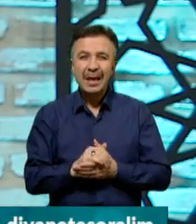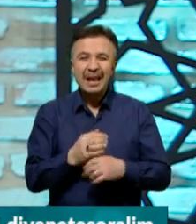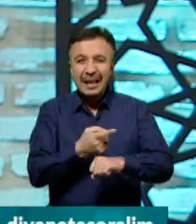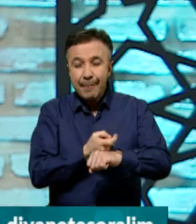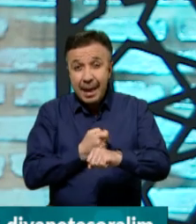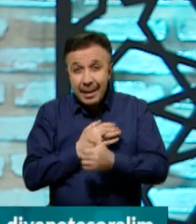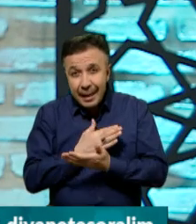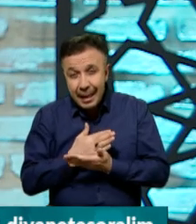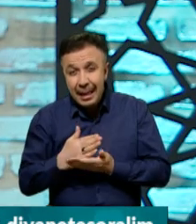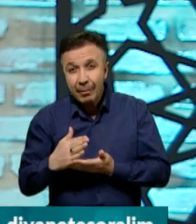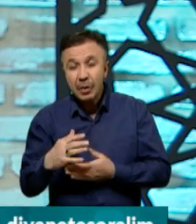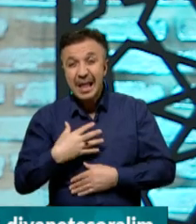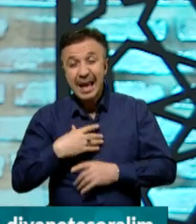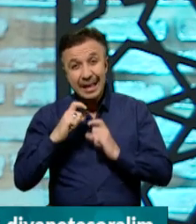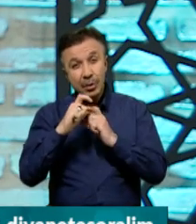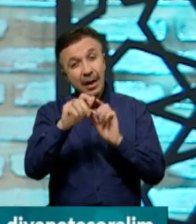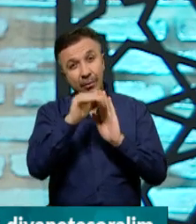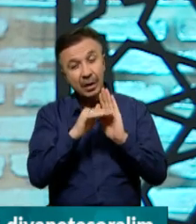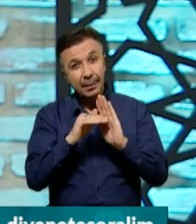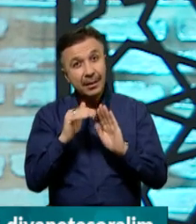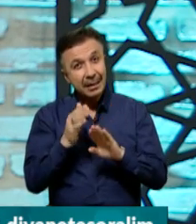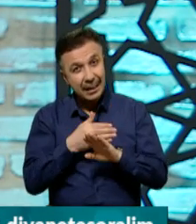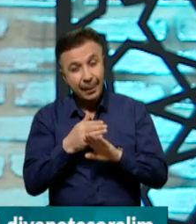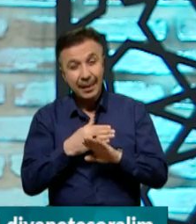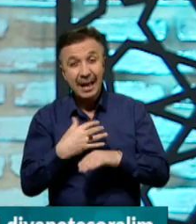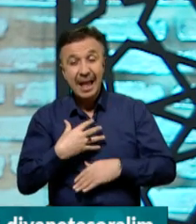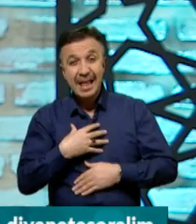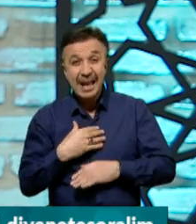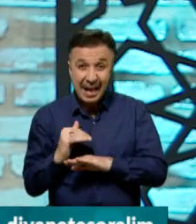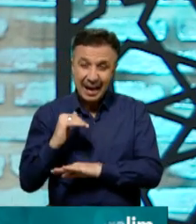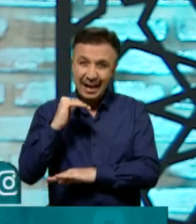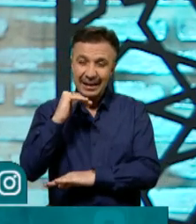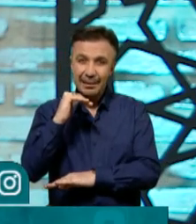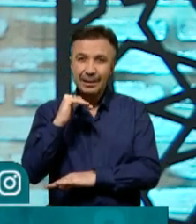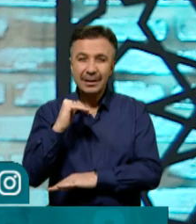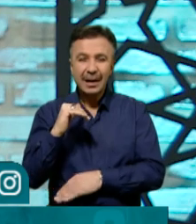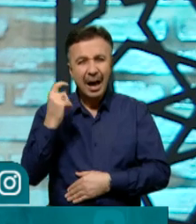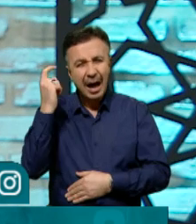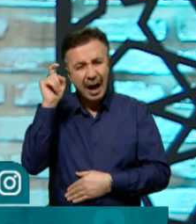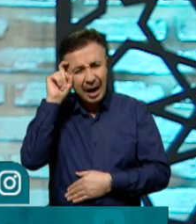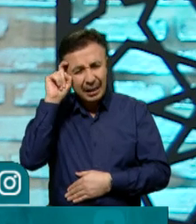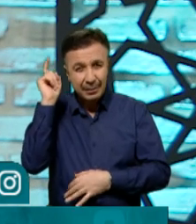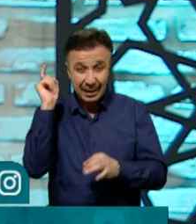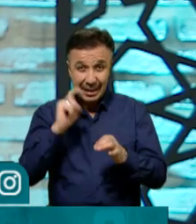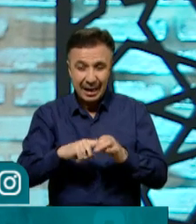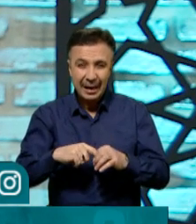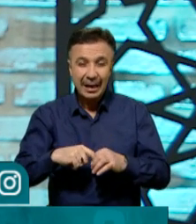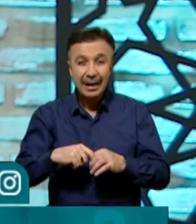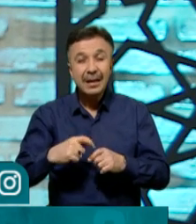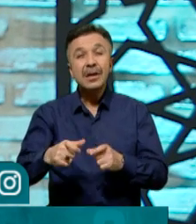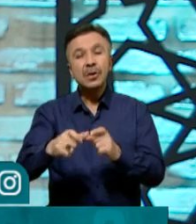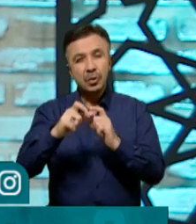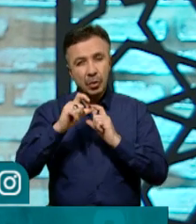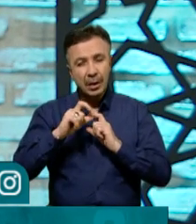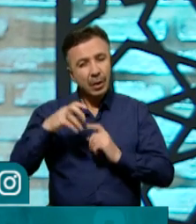saat boyunca Diyanet'e Soralım programı vesilesiyle dini hayatımızda aklımıza takılan bir takım soruları muhterem